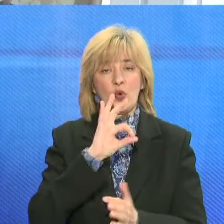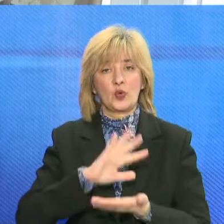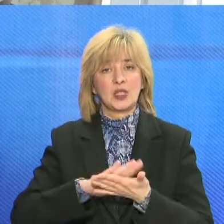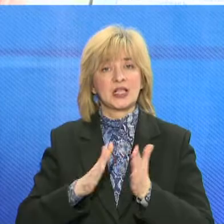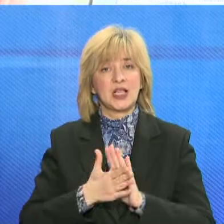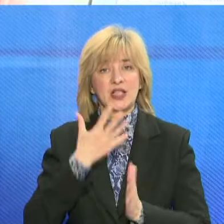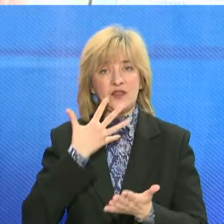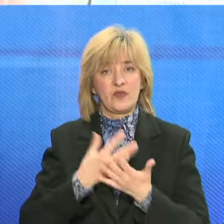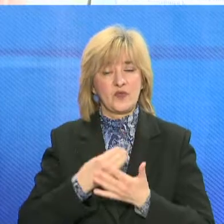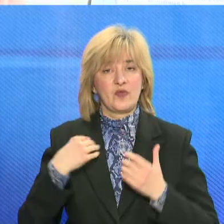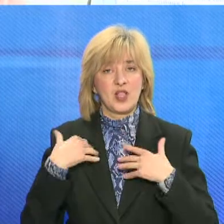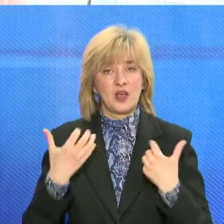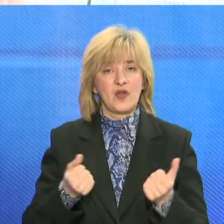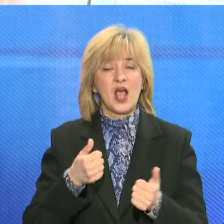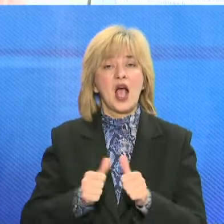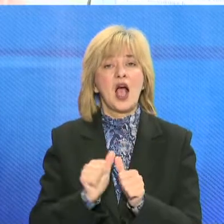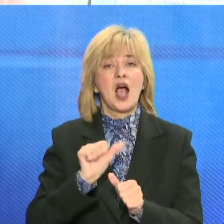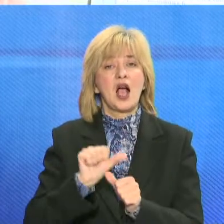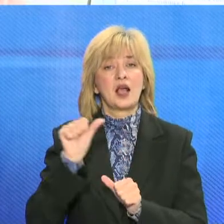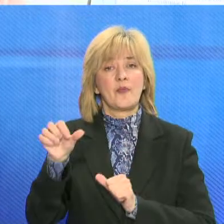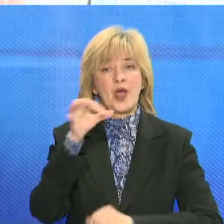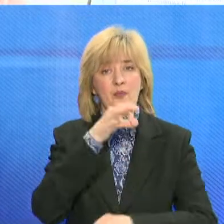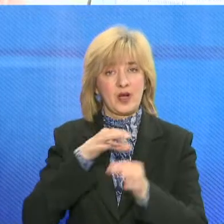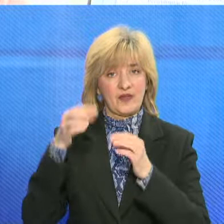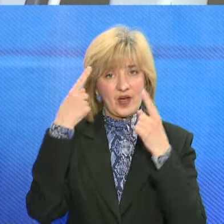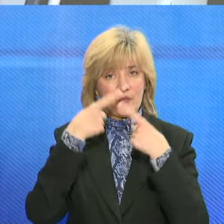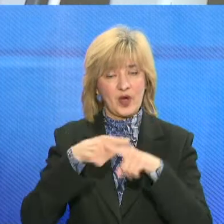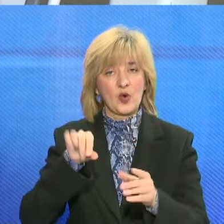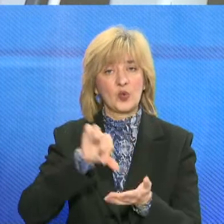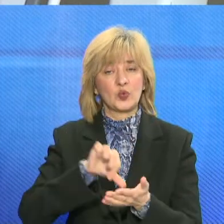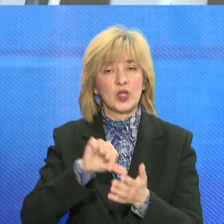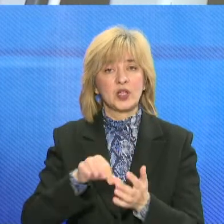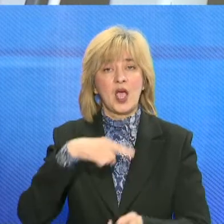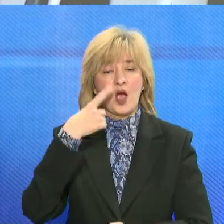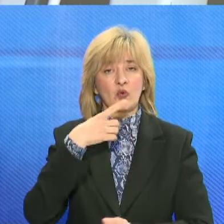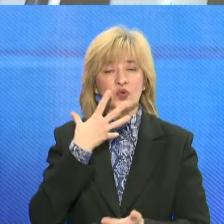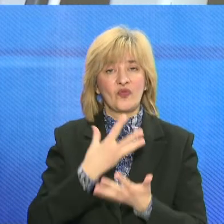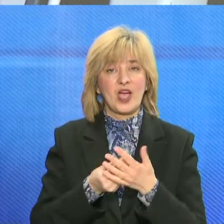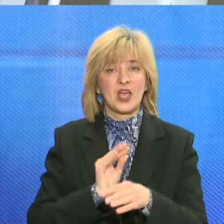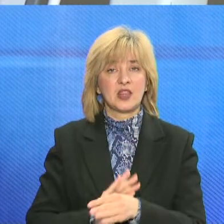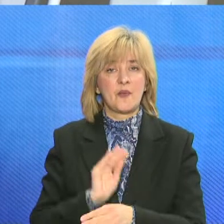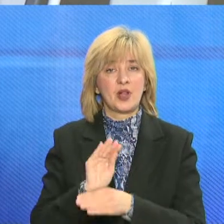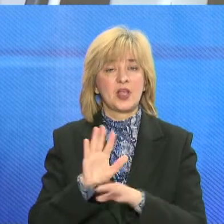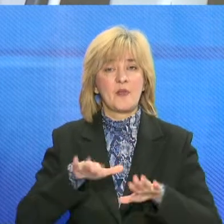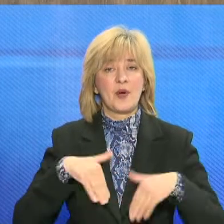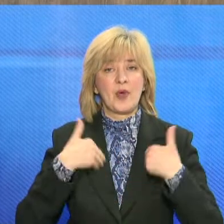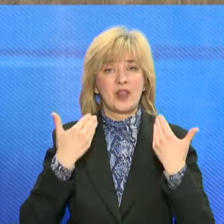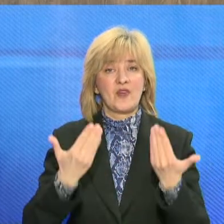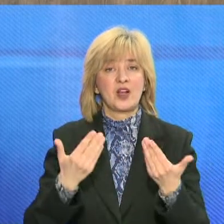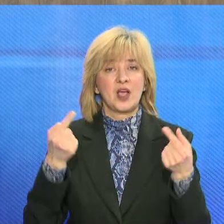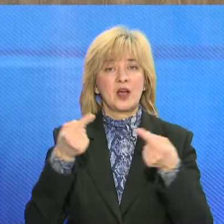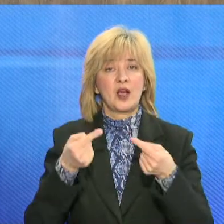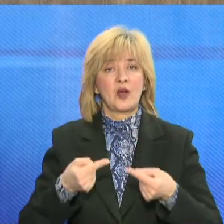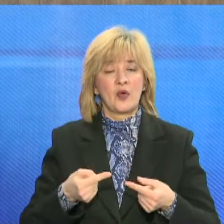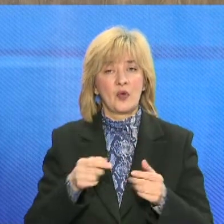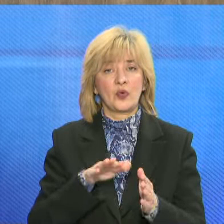Акрамя абмеркавання праекта Канстытуцыі, удзельнікі сустрэчы агучылі свае дапаўнення, таксама прапанавалі канкрэтныя крокі па вырашэнні пэўных